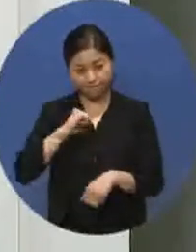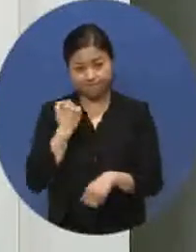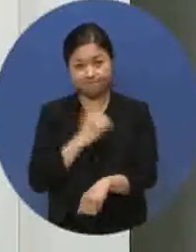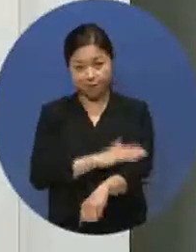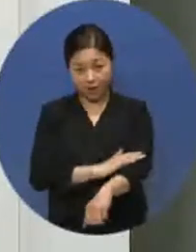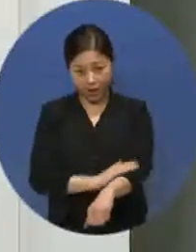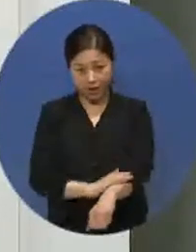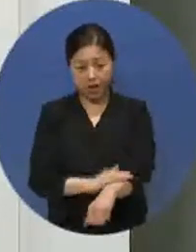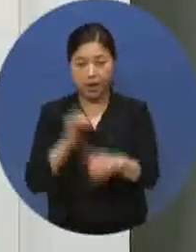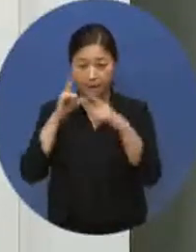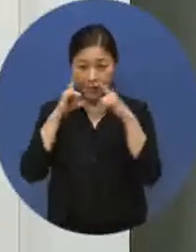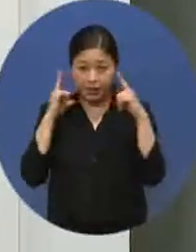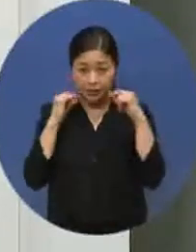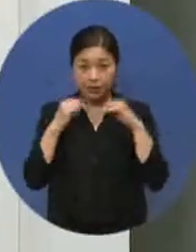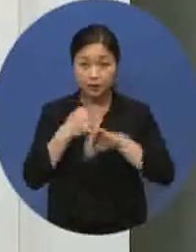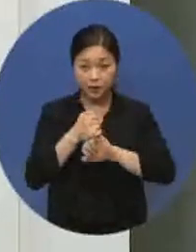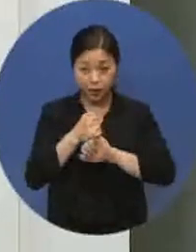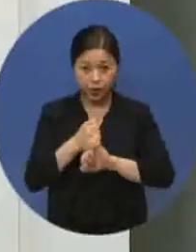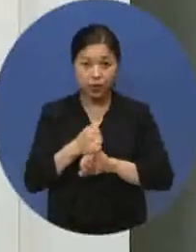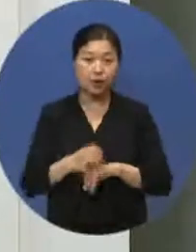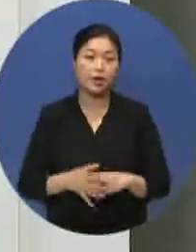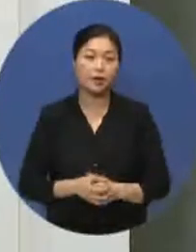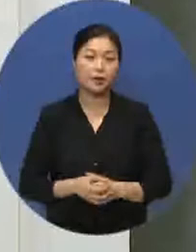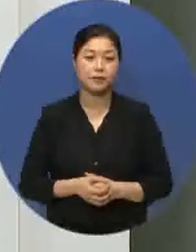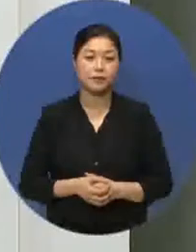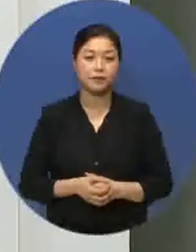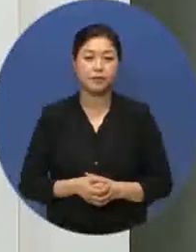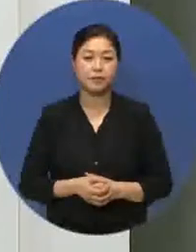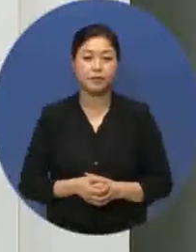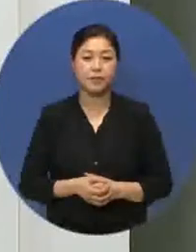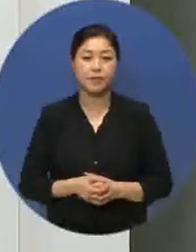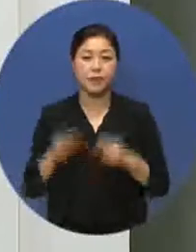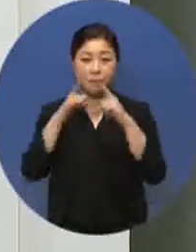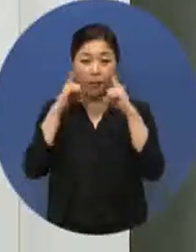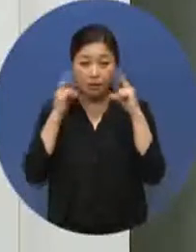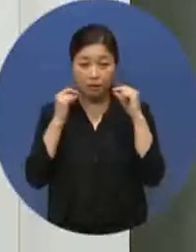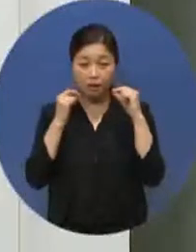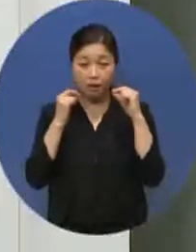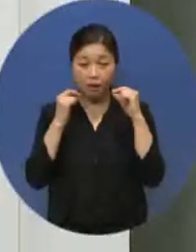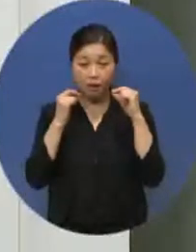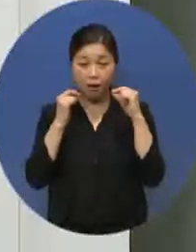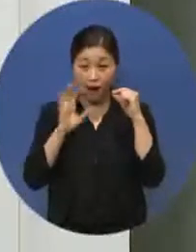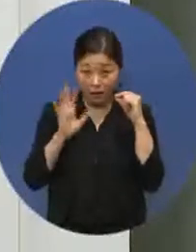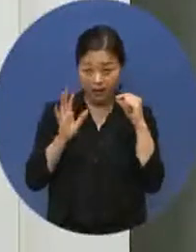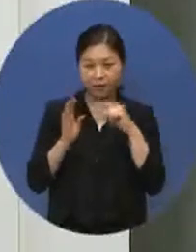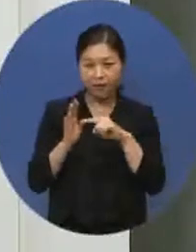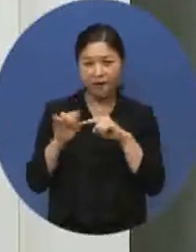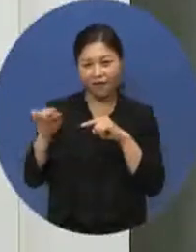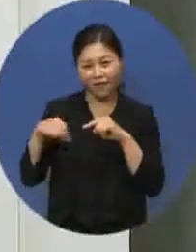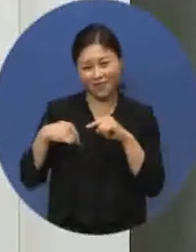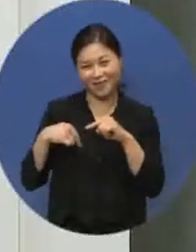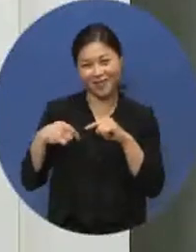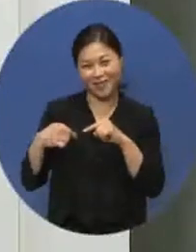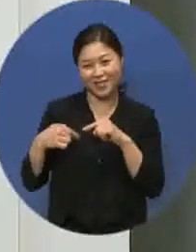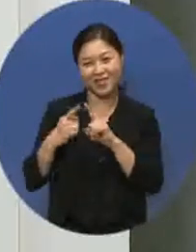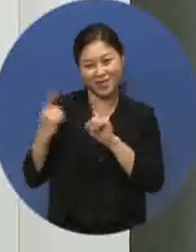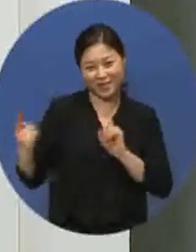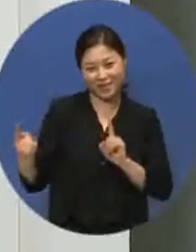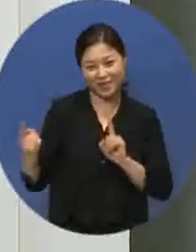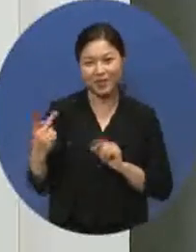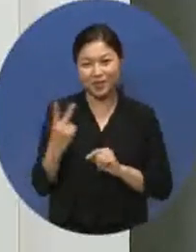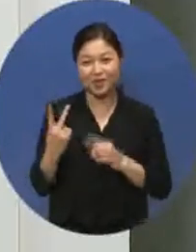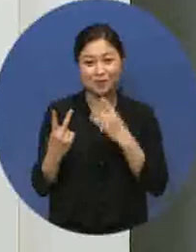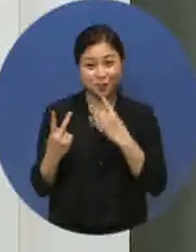준수하시고 마스크를 착용하시고, 제가 오늘 이 마스크 안 하는 건 거리를 좀 두었고 두 사람이기